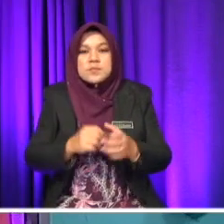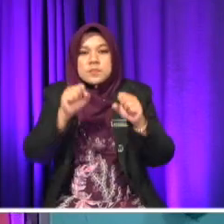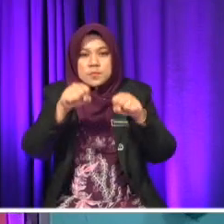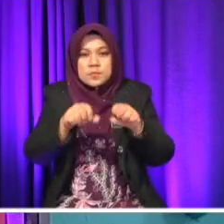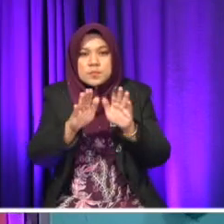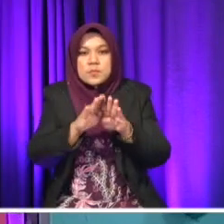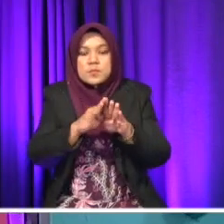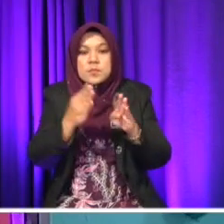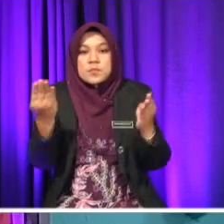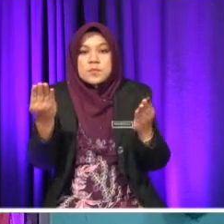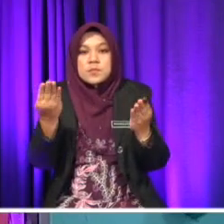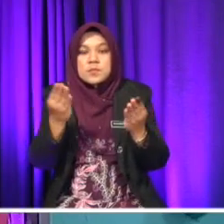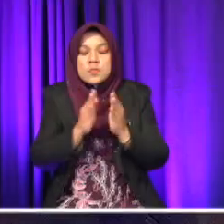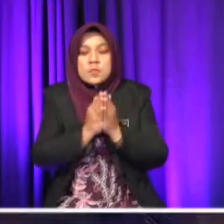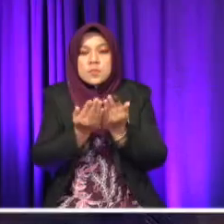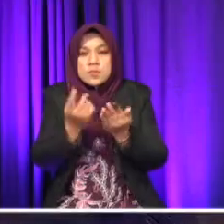buku teks masing-masing